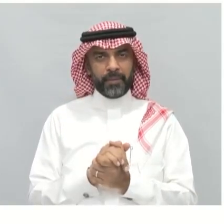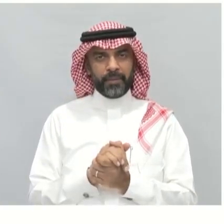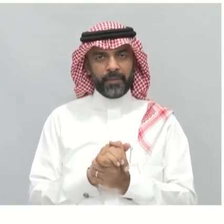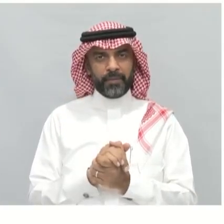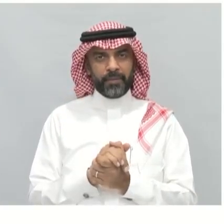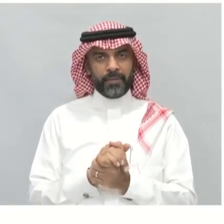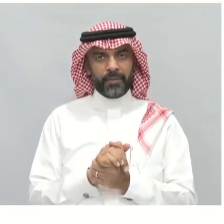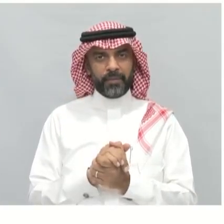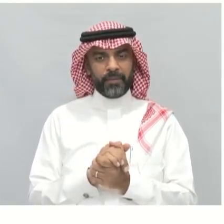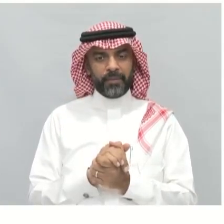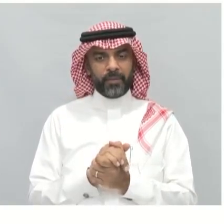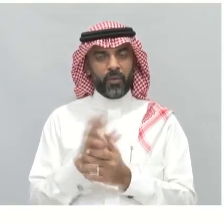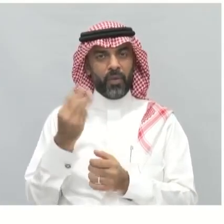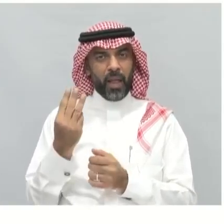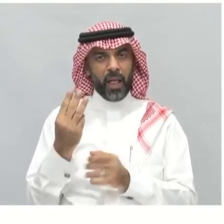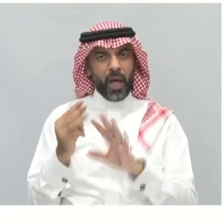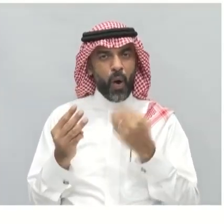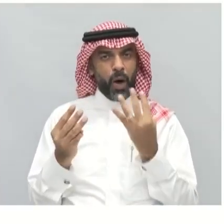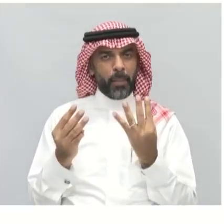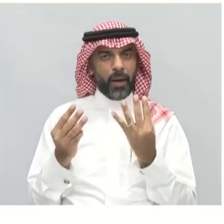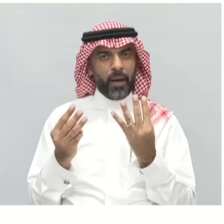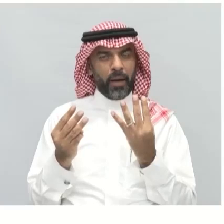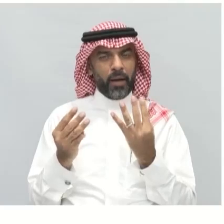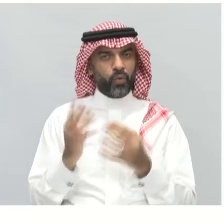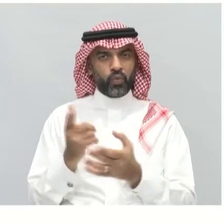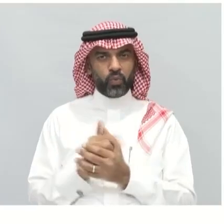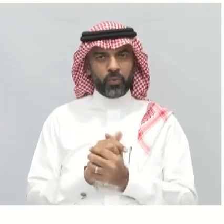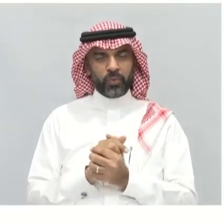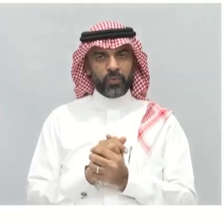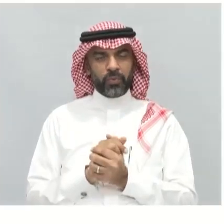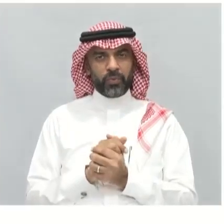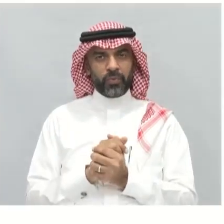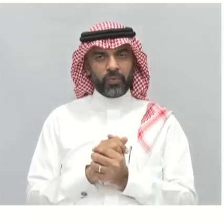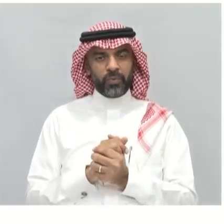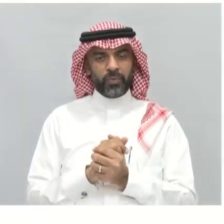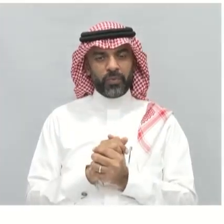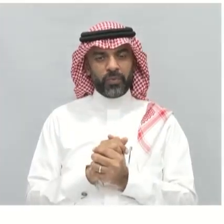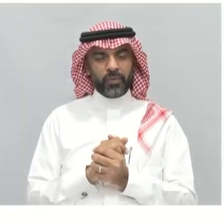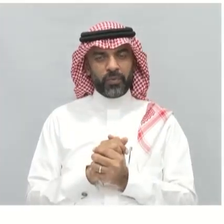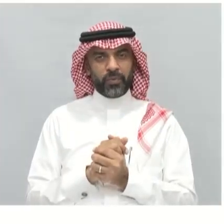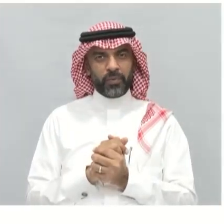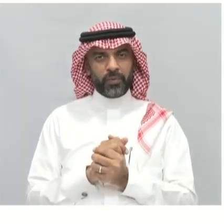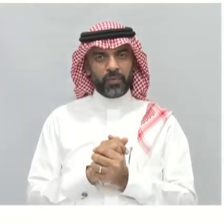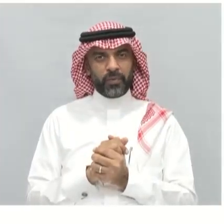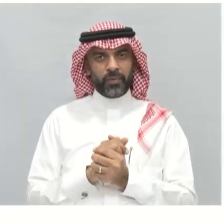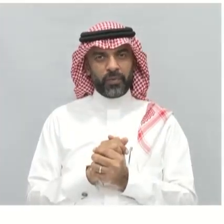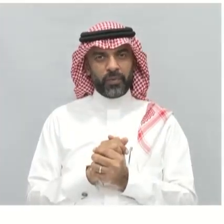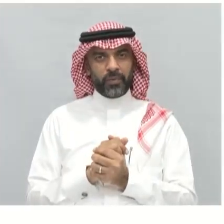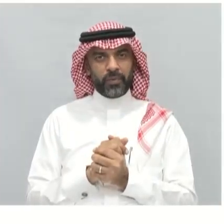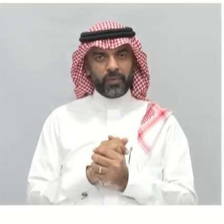الفعل هل هي ثلاثه احرف النون والميم والالف اللينه ام اكثر من